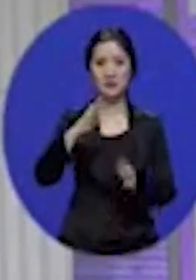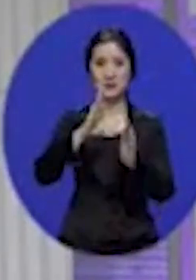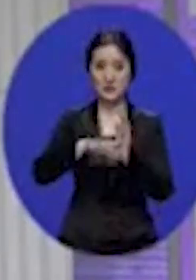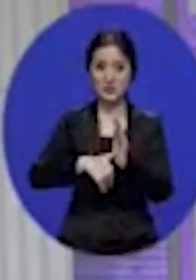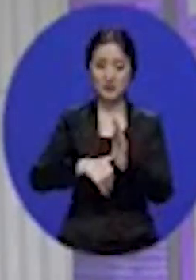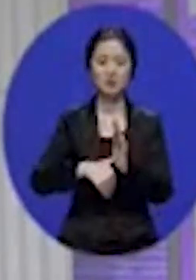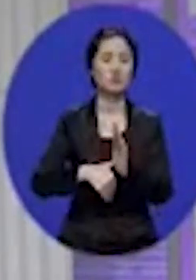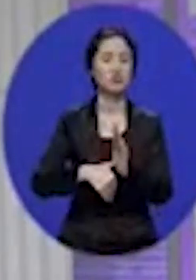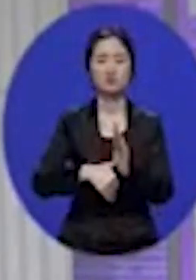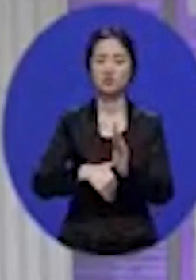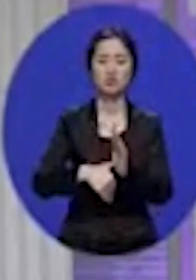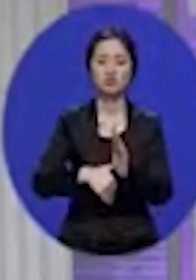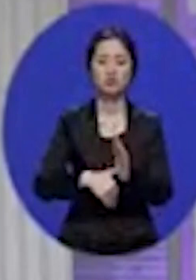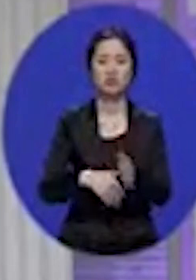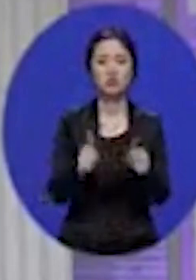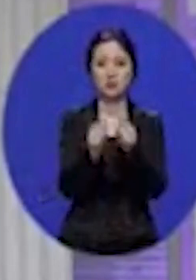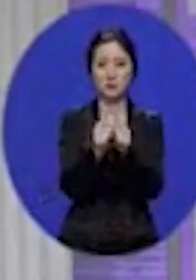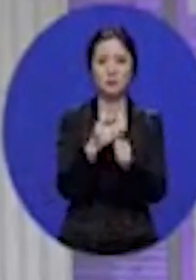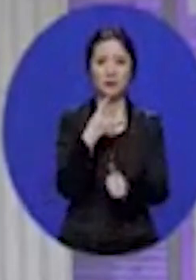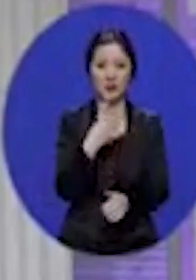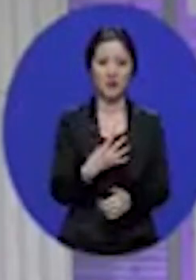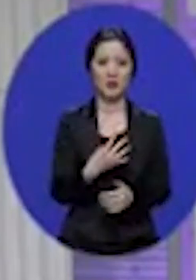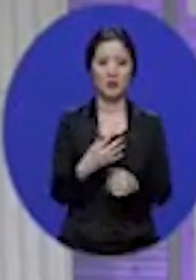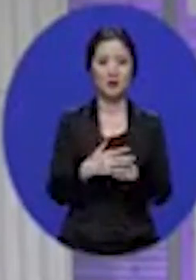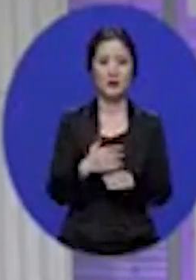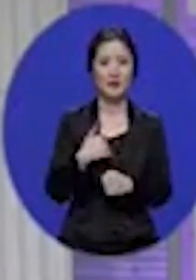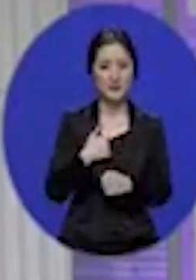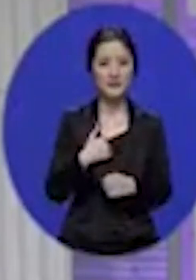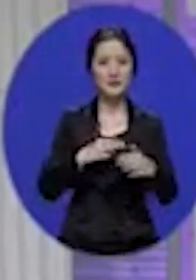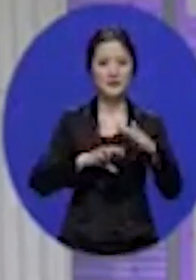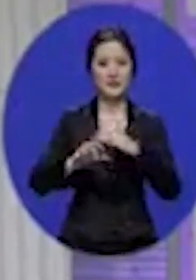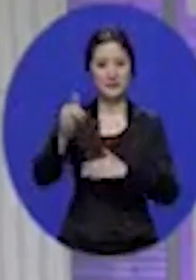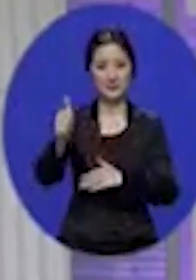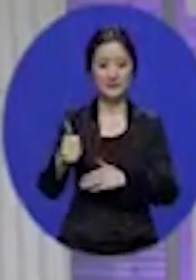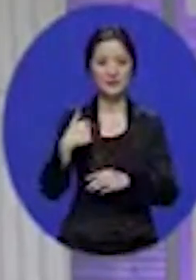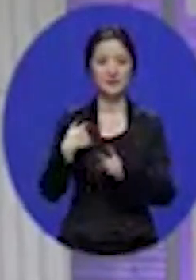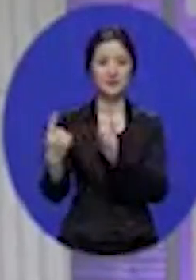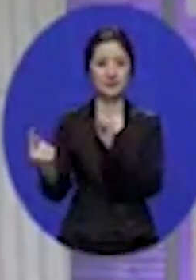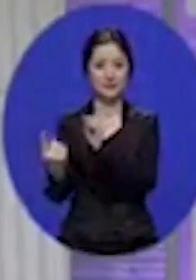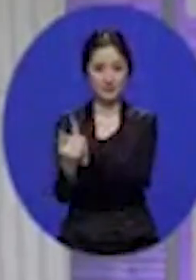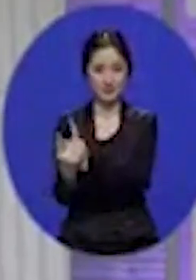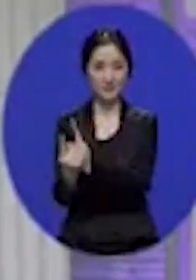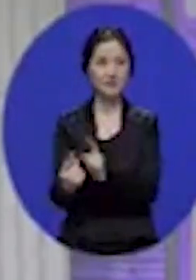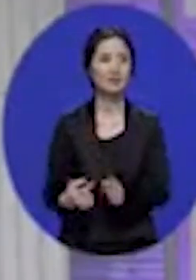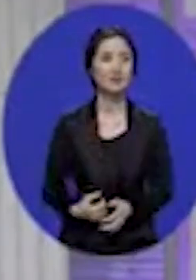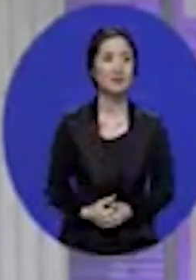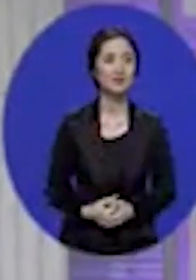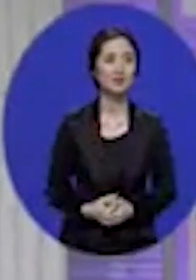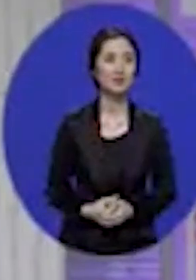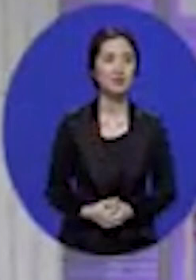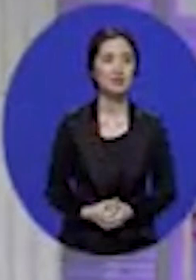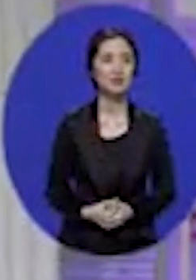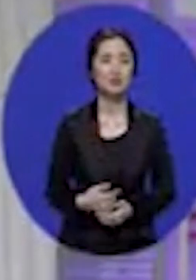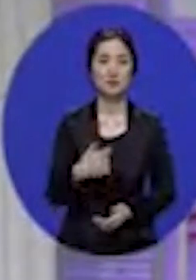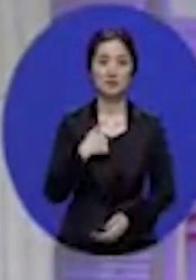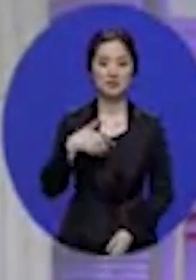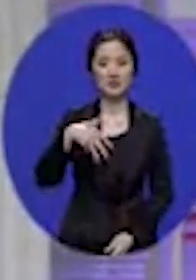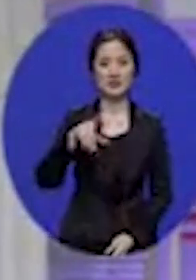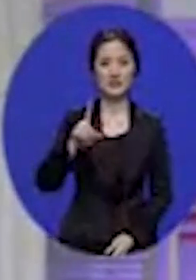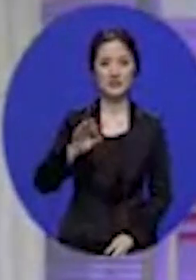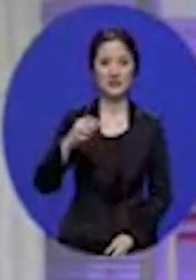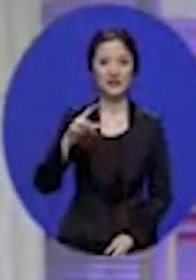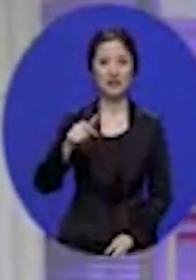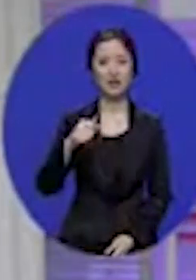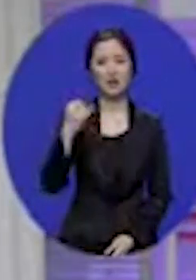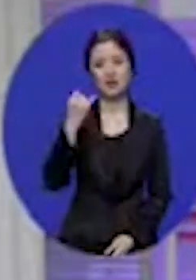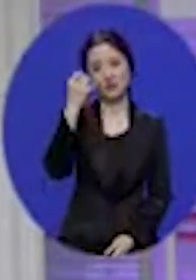같습니다. 그래서 그 생각이 드는 순간 제가 역장님을 찾아갔어요. 청량리 역장님을. 그래서 역장님 저 창덕여고